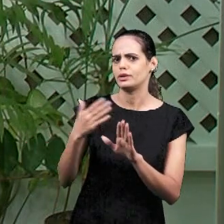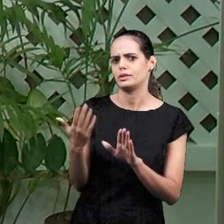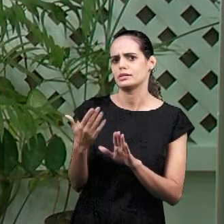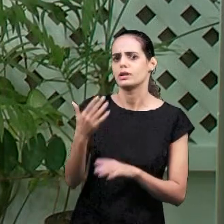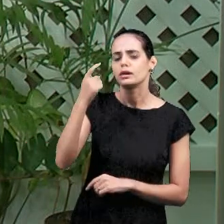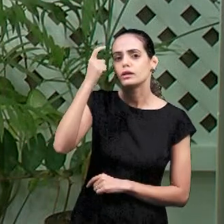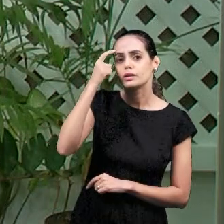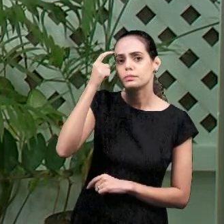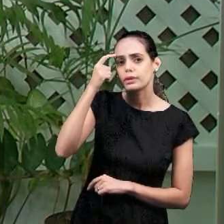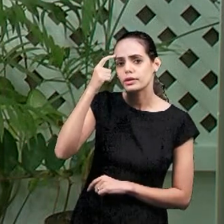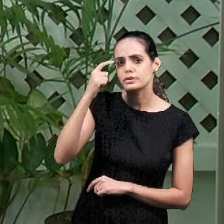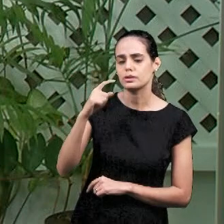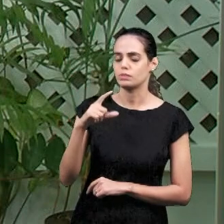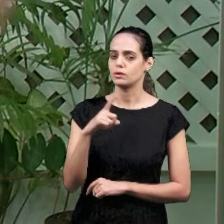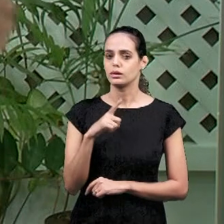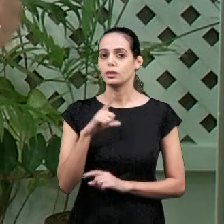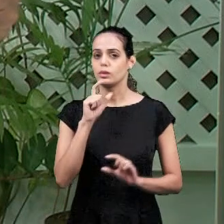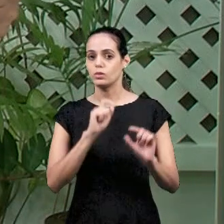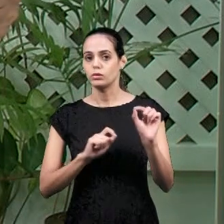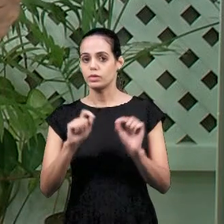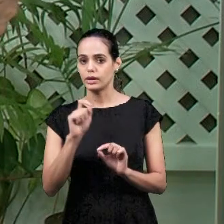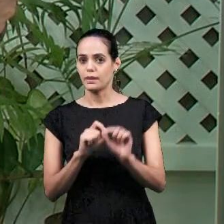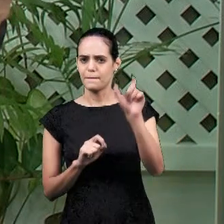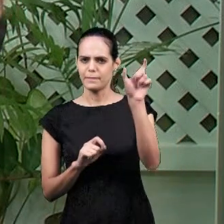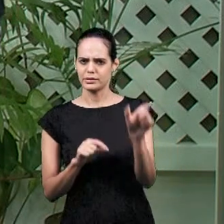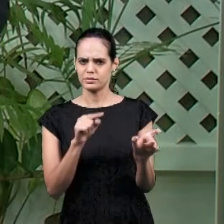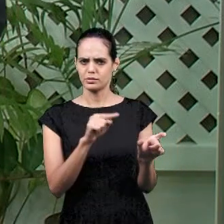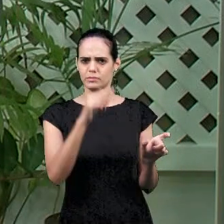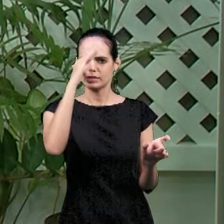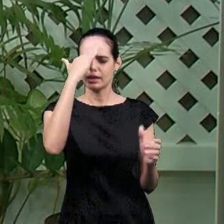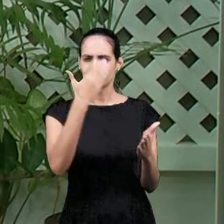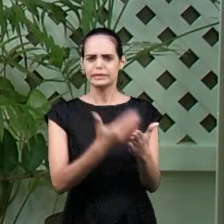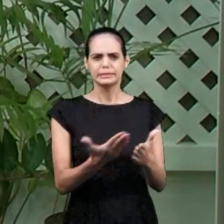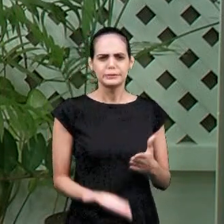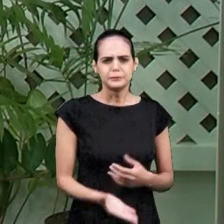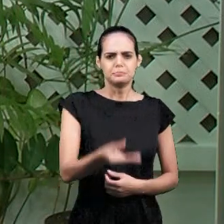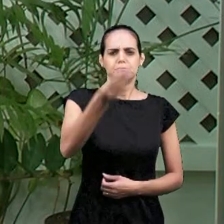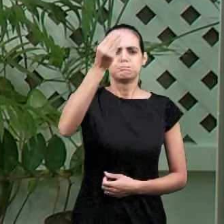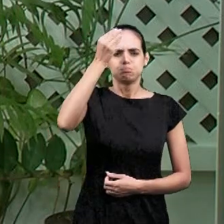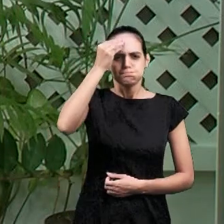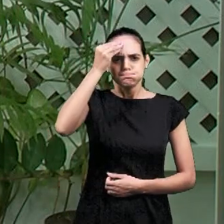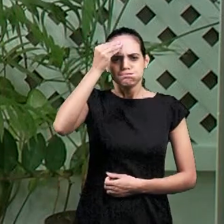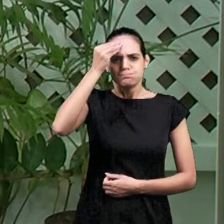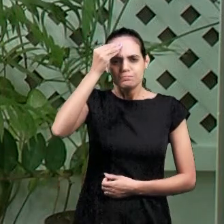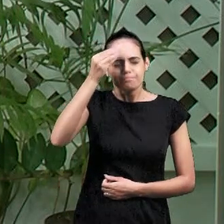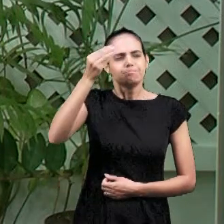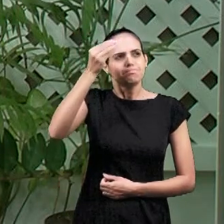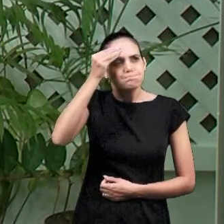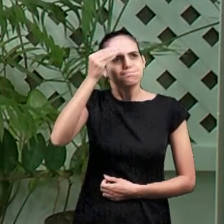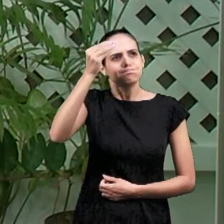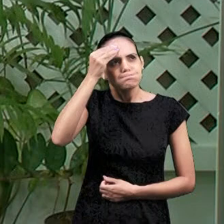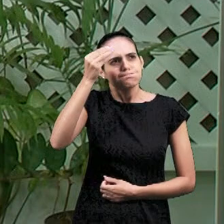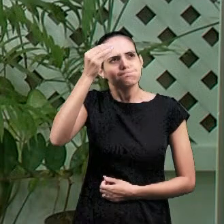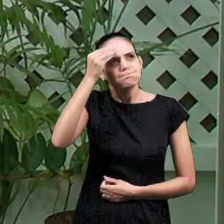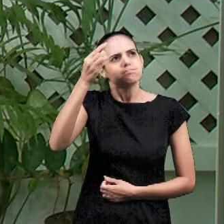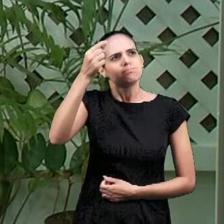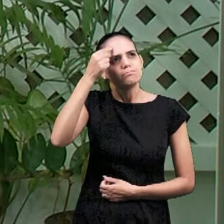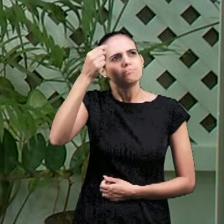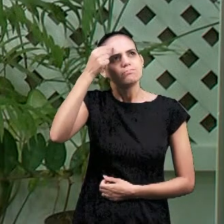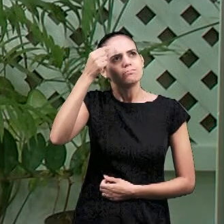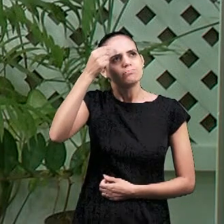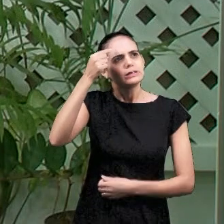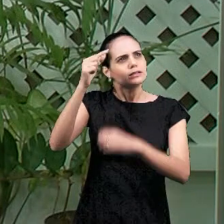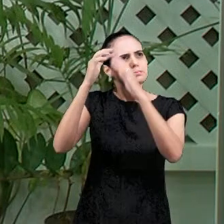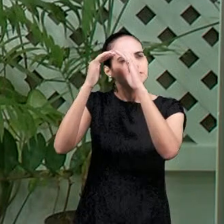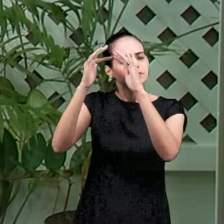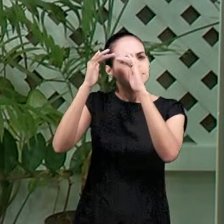ne dis pas que quelqu'un, c'est un psychopathe comme ça, mais il y a des psychopathies comme ça. Des personnes créent une chose, mettent dans la tête,